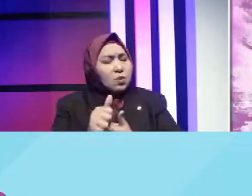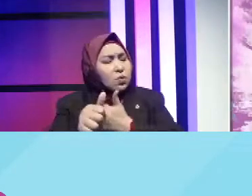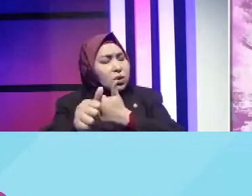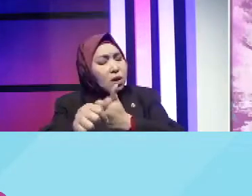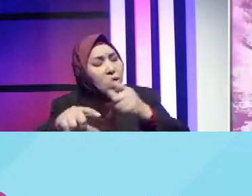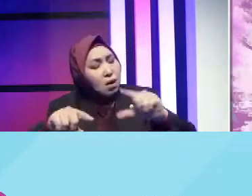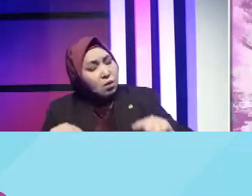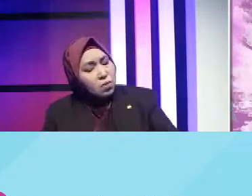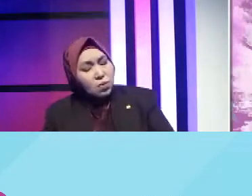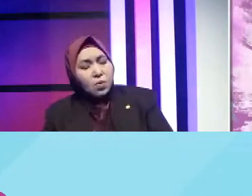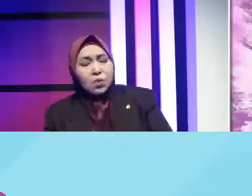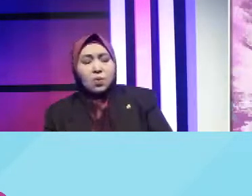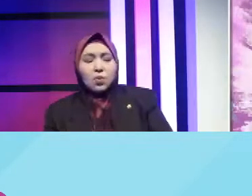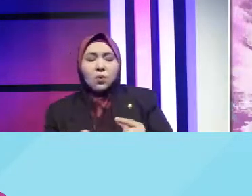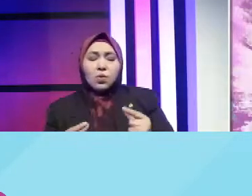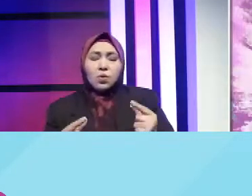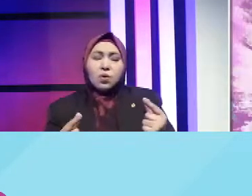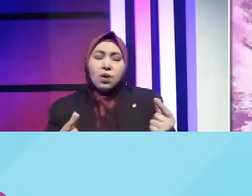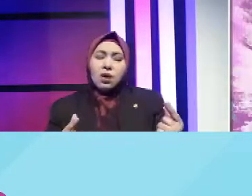واتبعوا